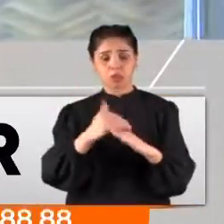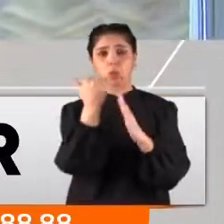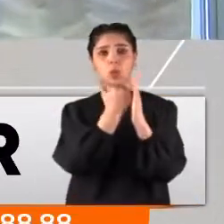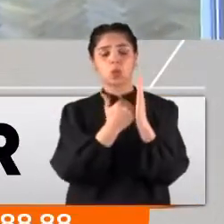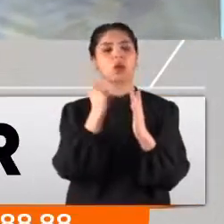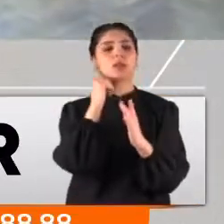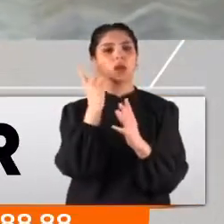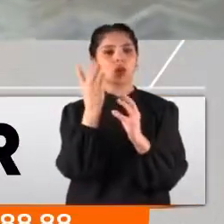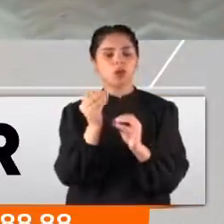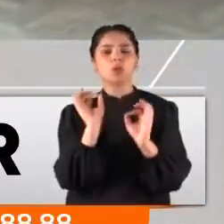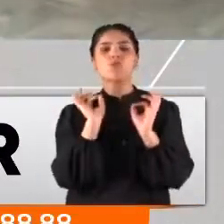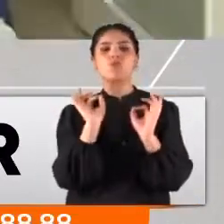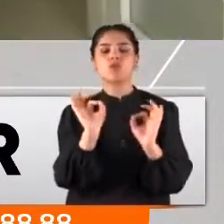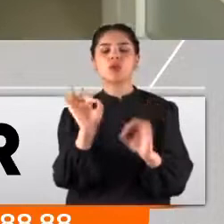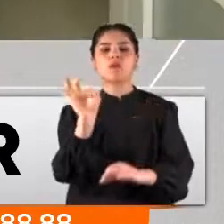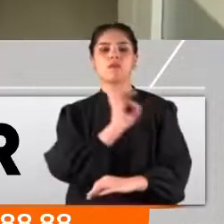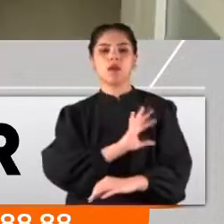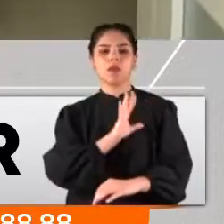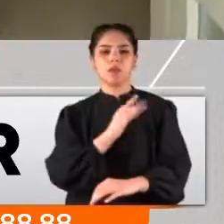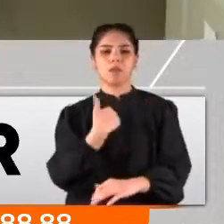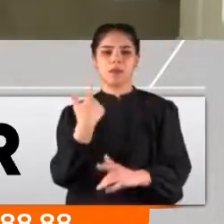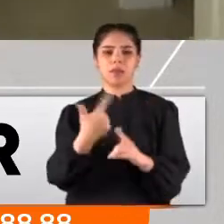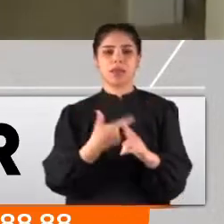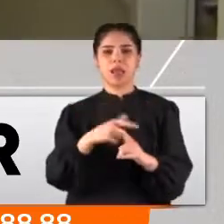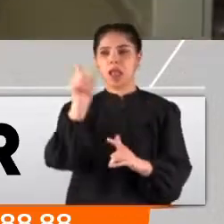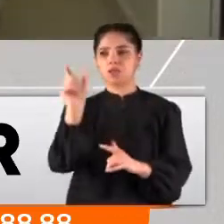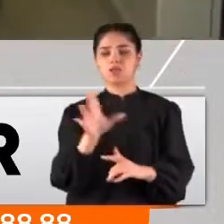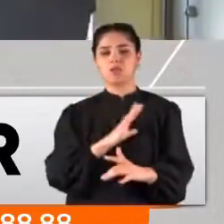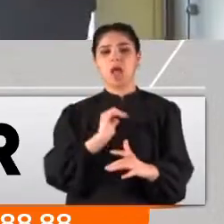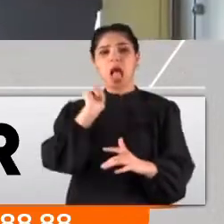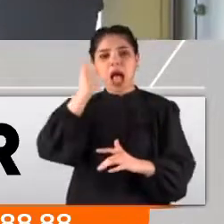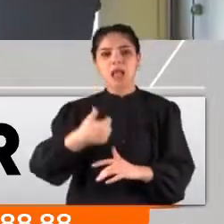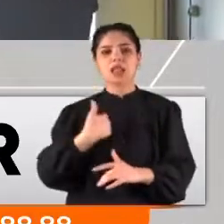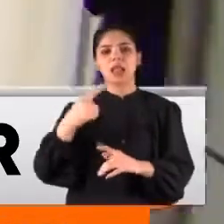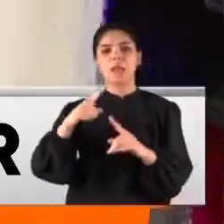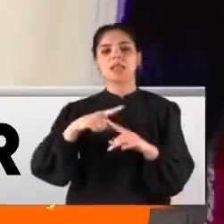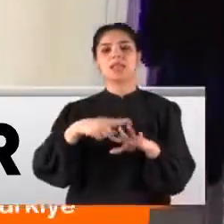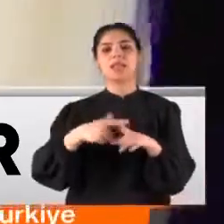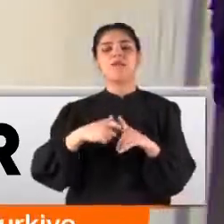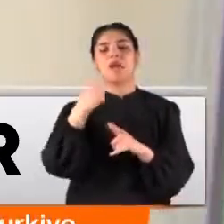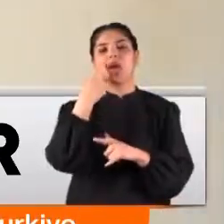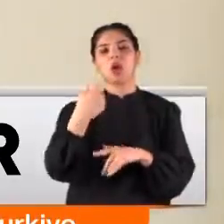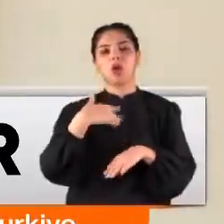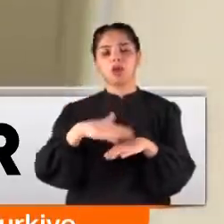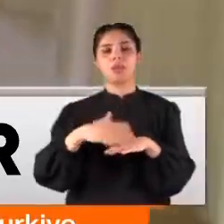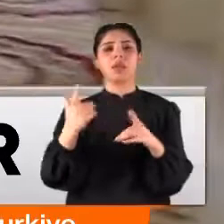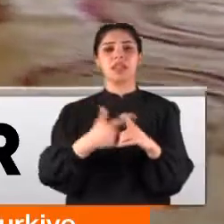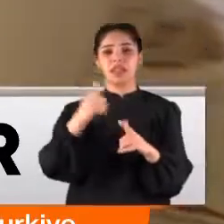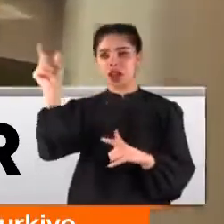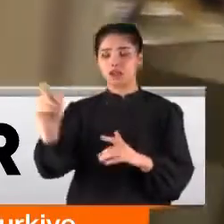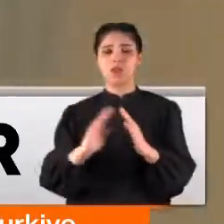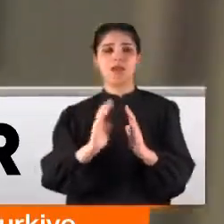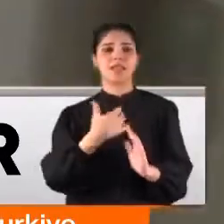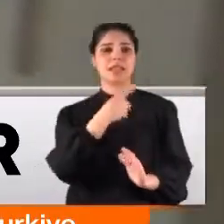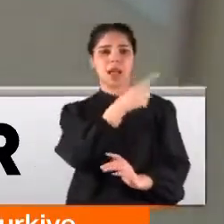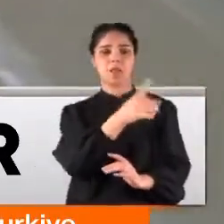harfiyen uygulanırsa kesinlikle yararlı. Benim de kendi kiracım var da ben her zaman için tüfeğe uyuyorum. Kiracılarla ev sahipleri arasında 5